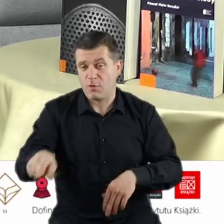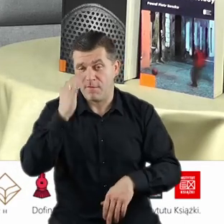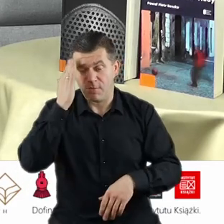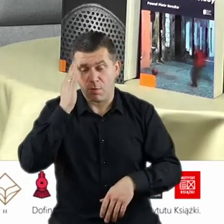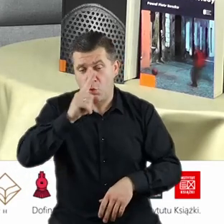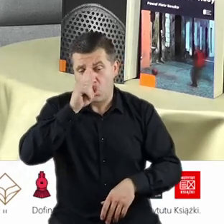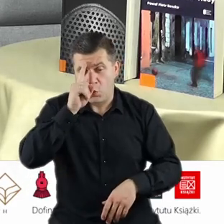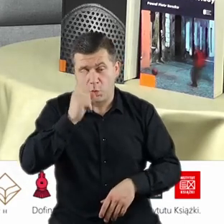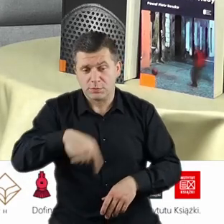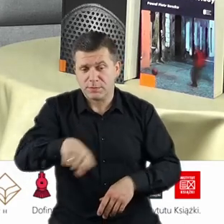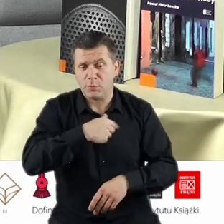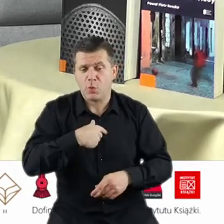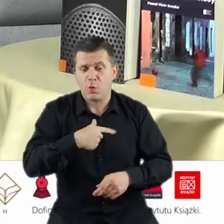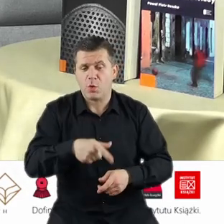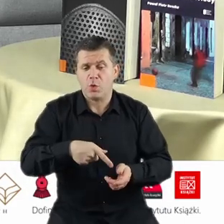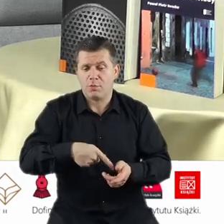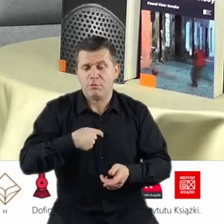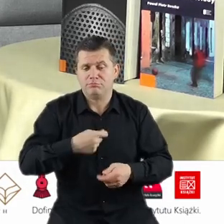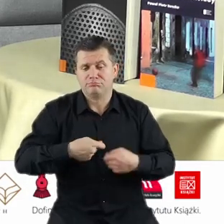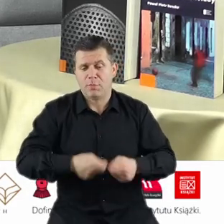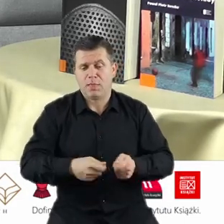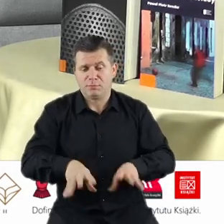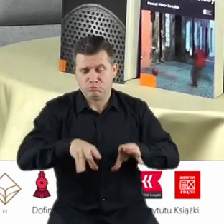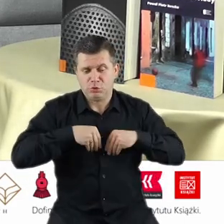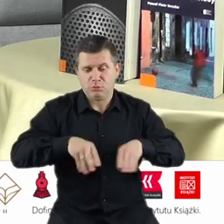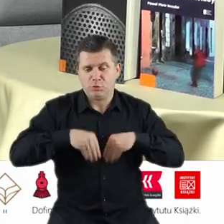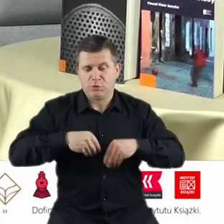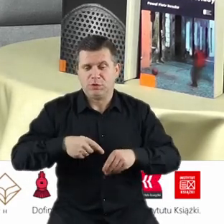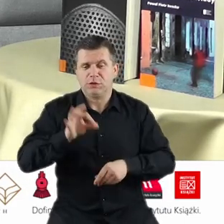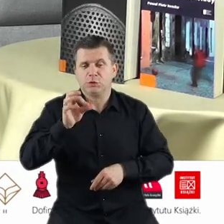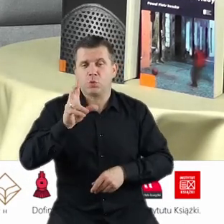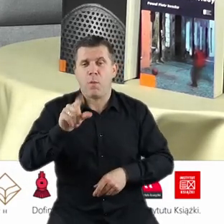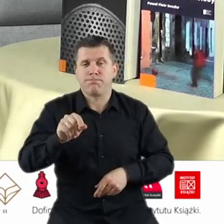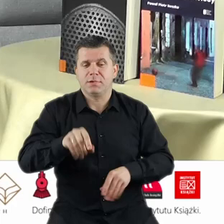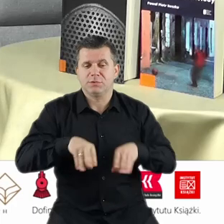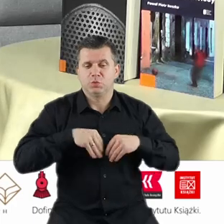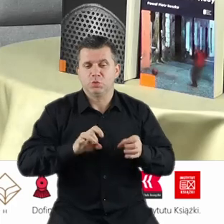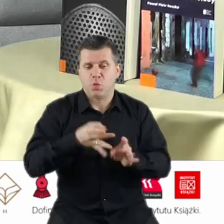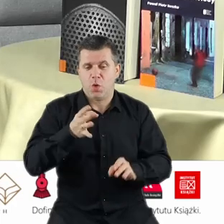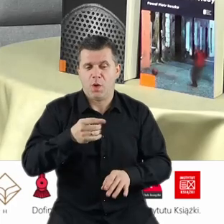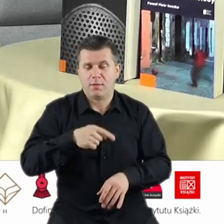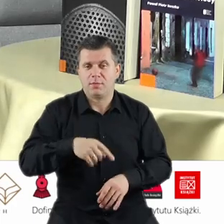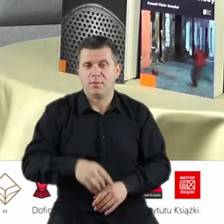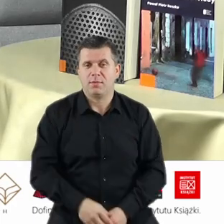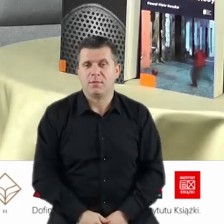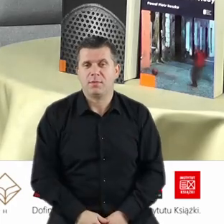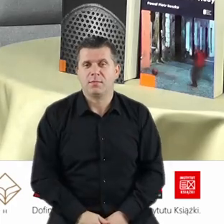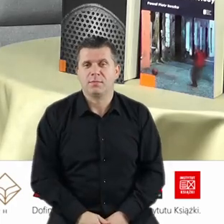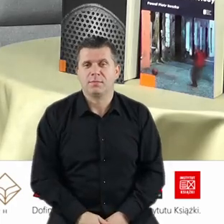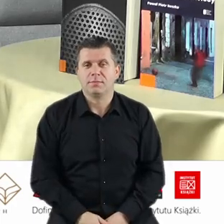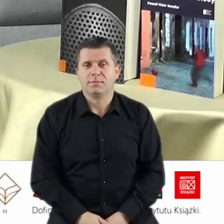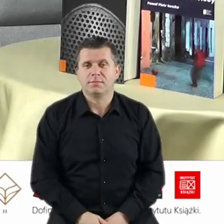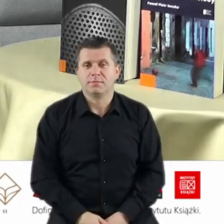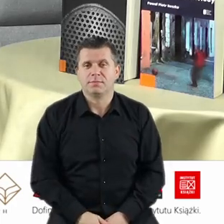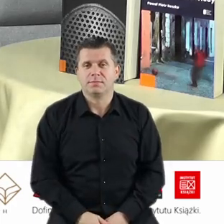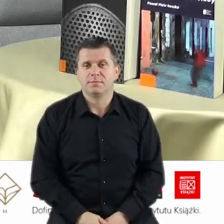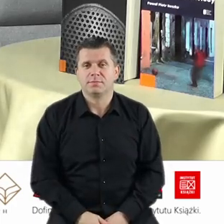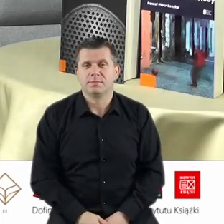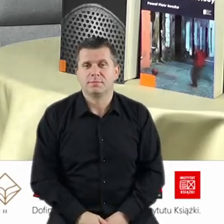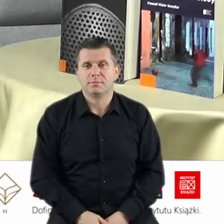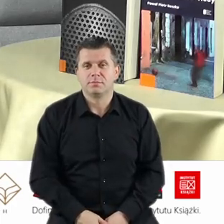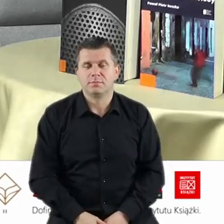jak można sobie wyobrazić, ludzie, którzy kierowali takimi punktami, którzy skupowali od te jakby znalezione